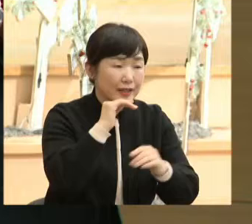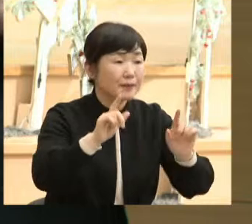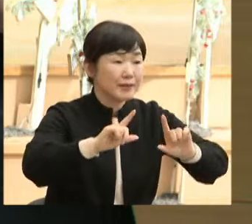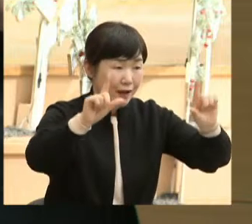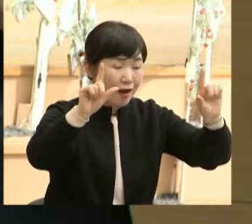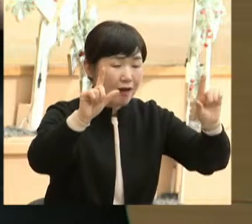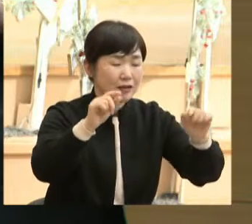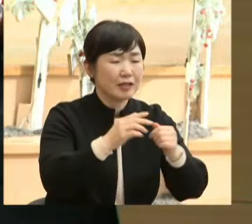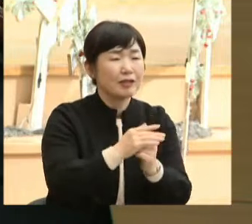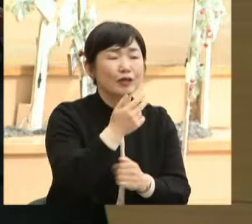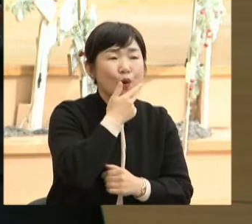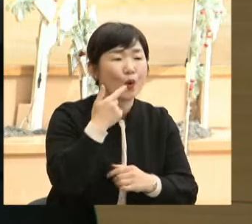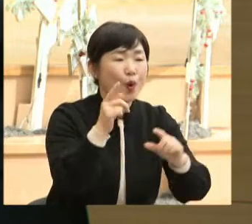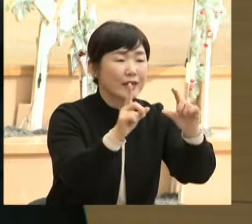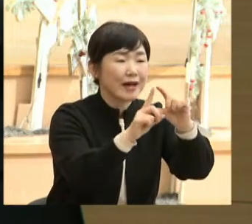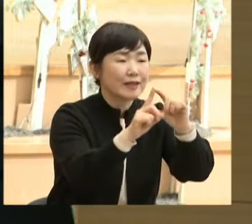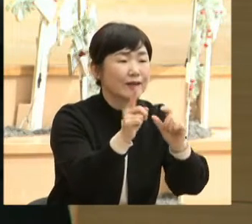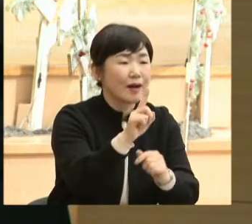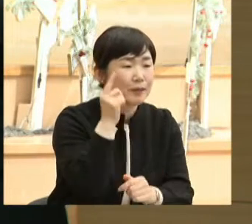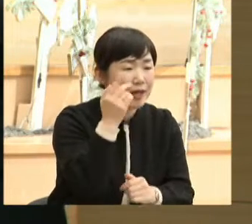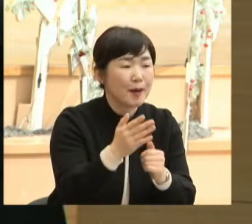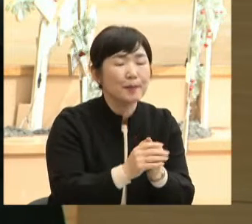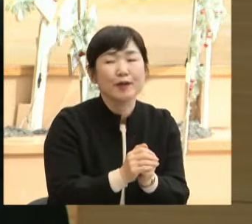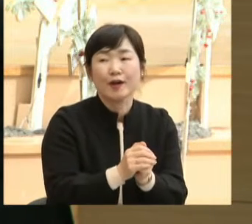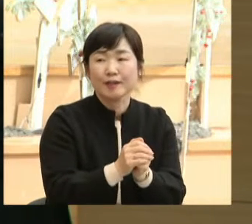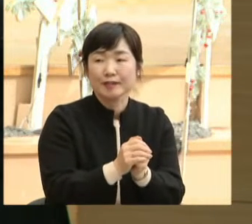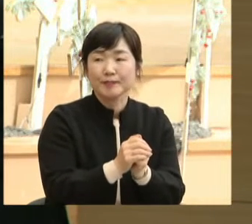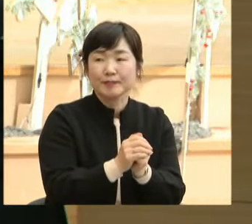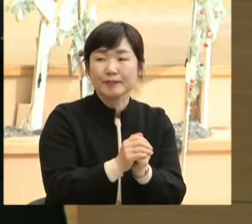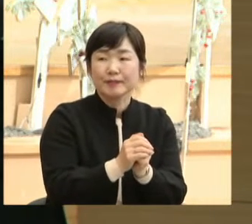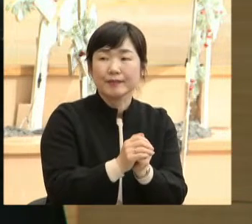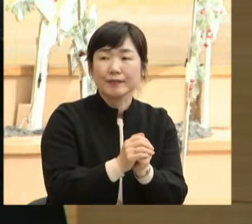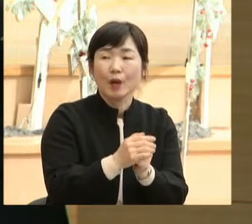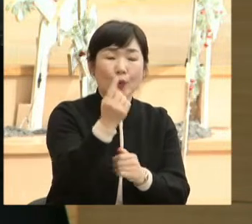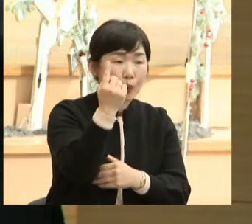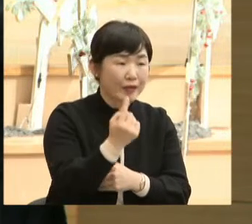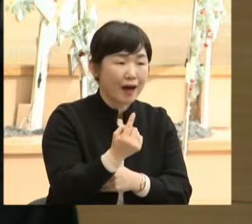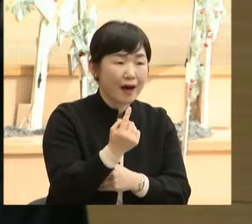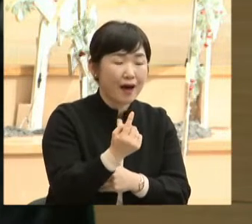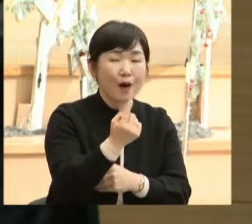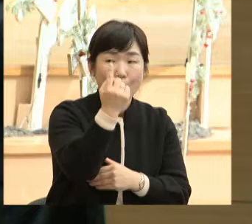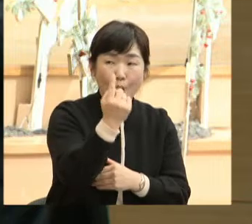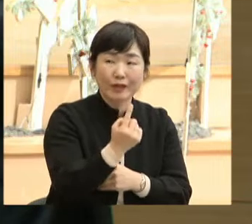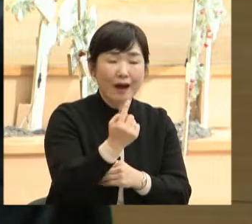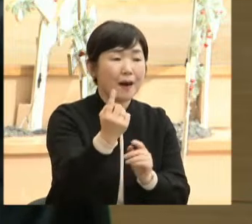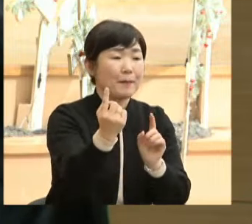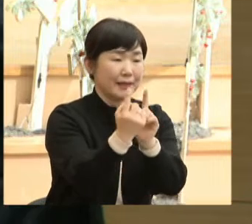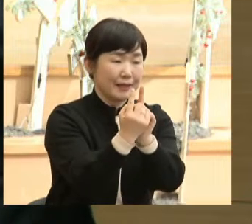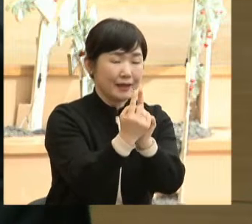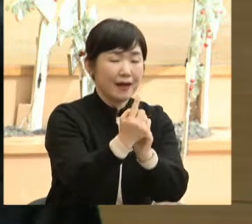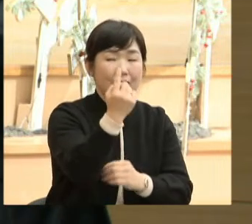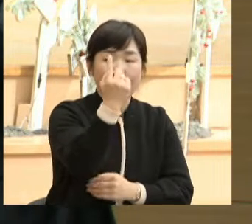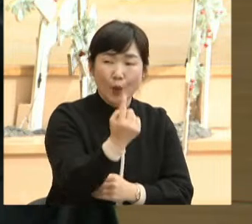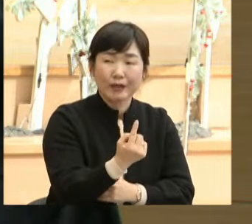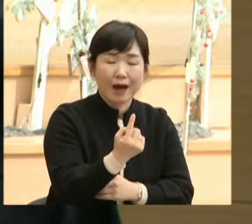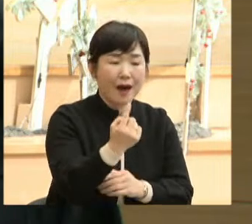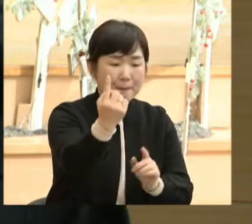2영어단어 어떻게 되냐면 애드벤트라는 단어예요 그 뜻이 뭐냐고 다